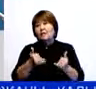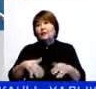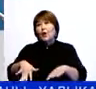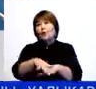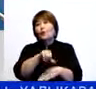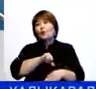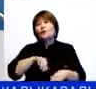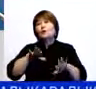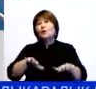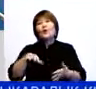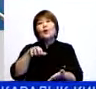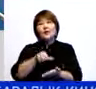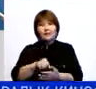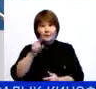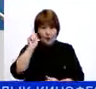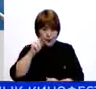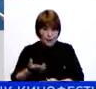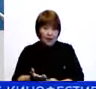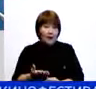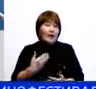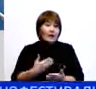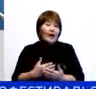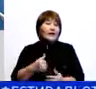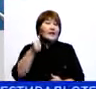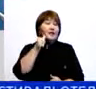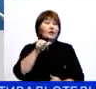қоғамда өз орнын білуге, яғни